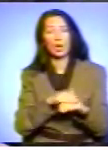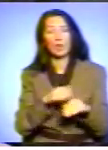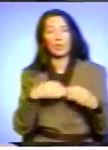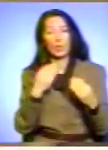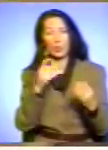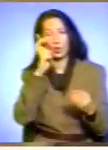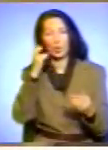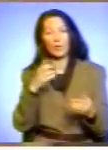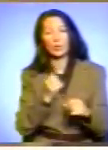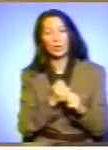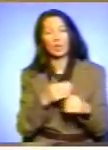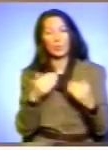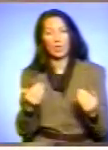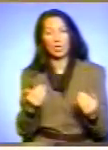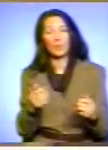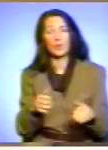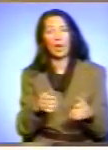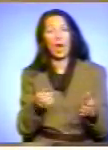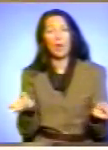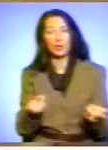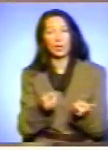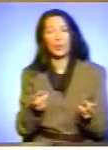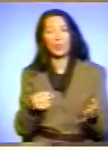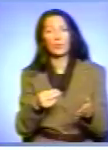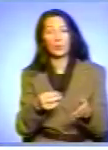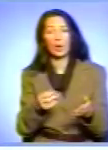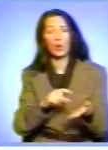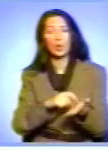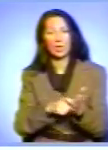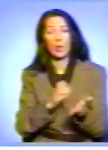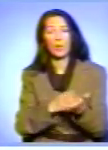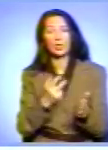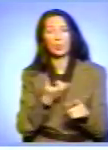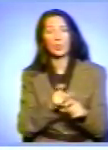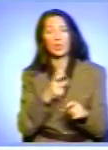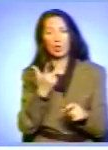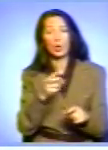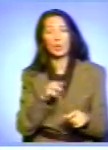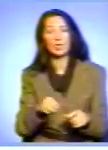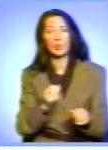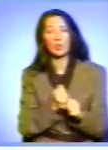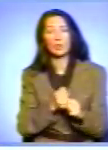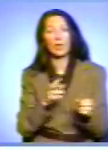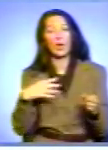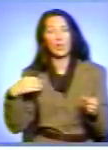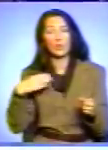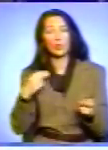більше. Загалом потребу у придбанні житла мають понад 3 тисячі працівників Львівської залізниці.